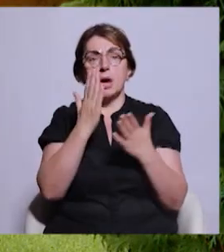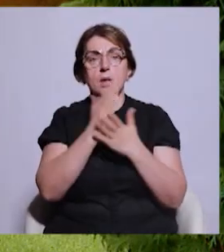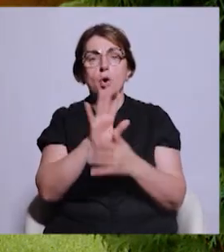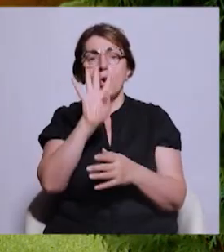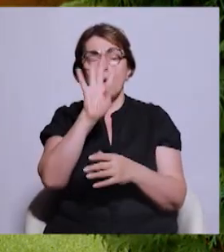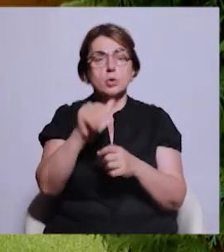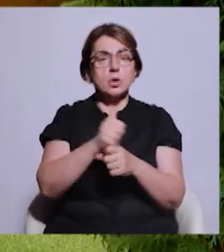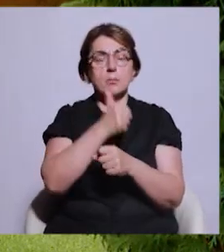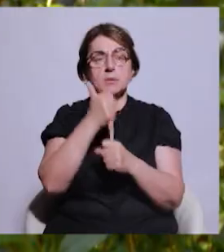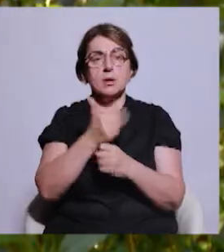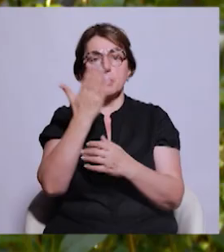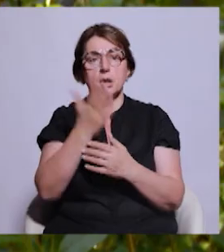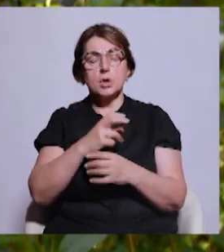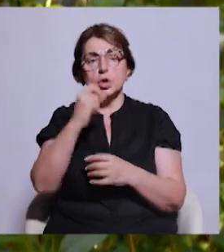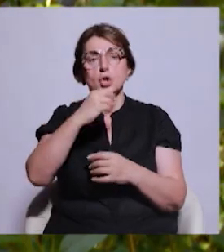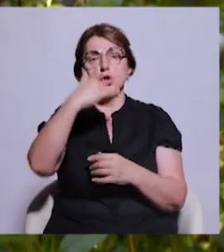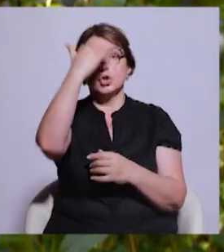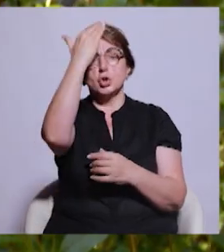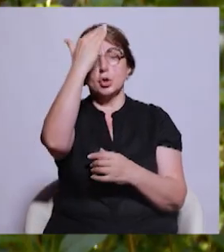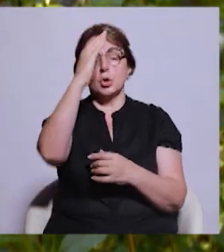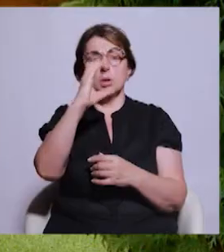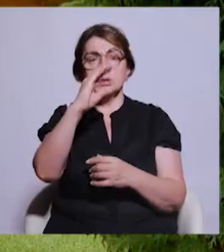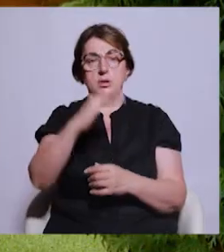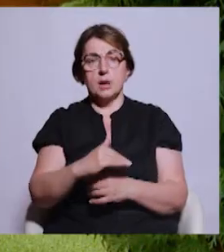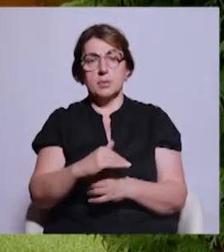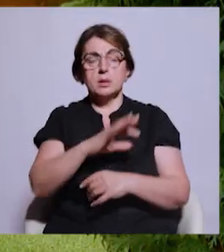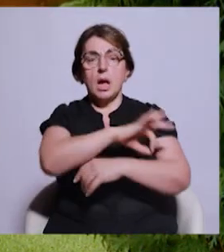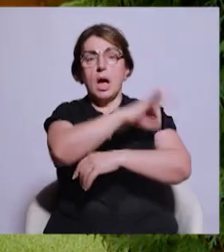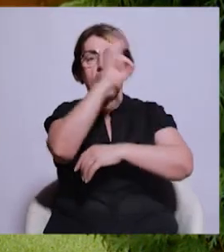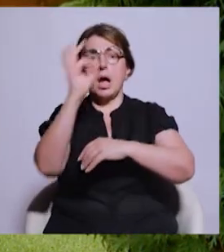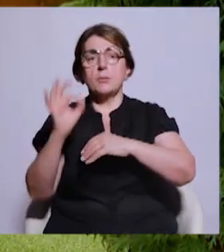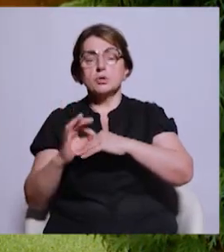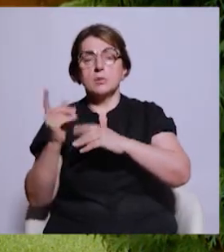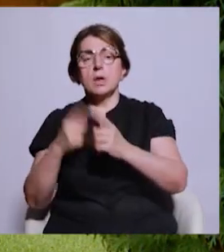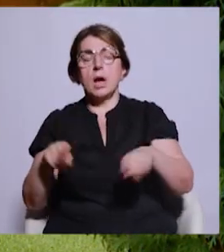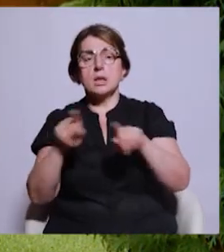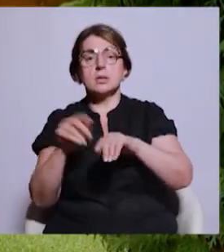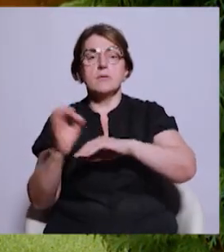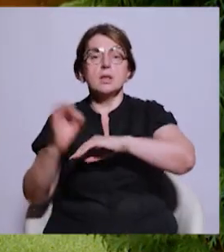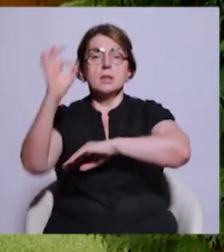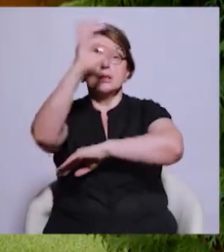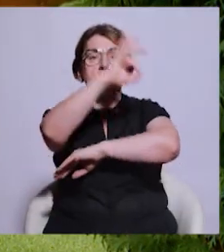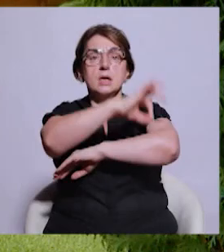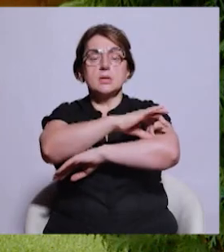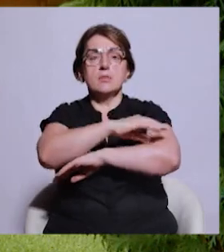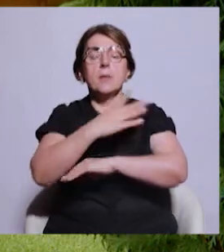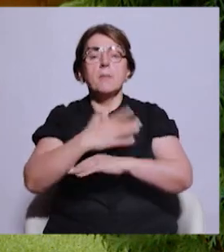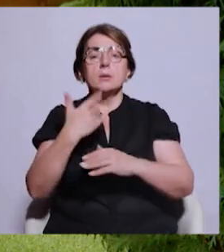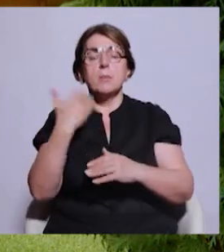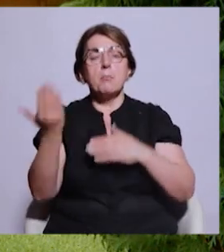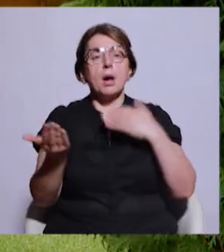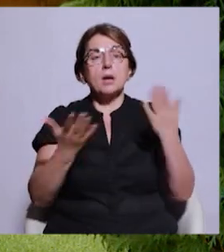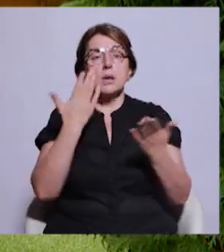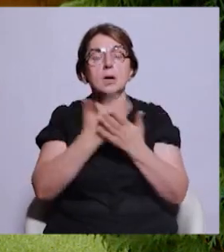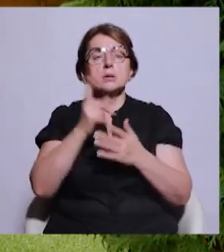რომ არსებობს ოთხი ძირითადი მხარე. ეს არის ჩრდილოეთი, სამხრეთი, აღმოსავლეთი და დასავლეთი. ამ მხარეებს